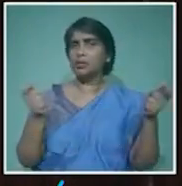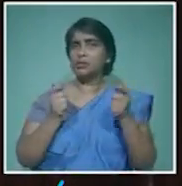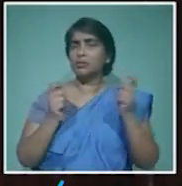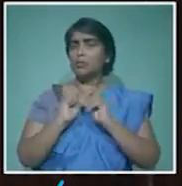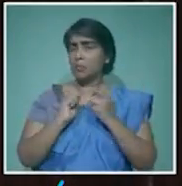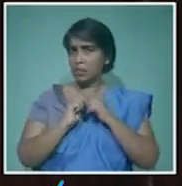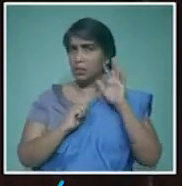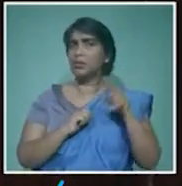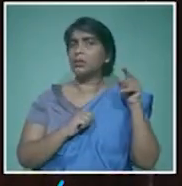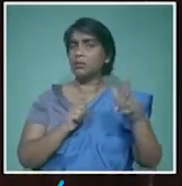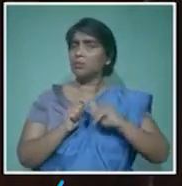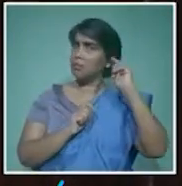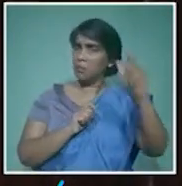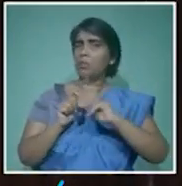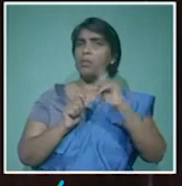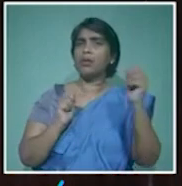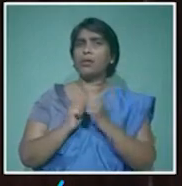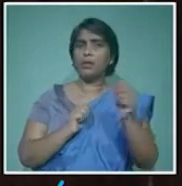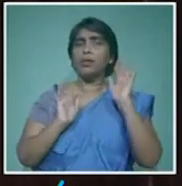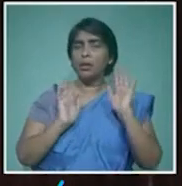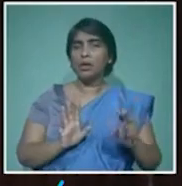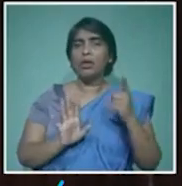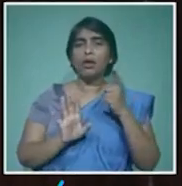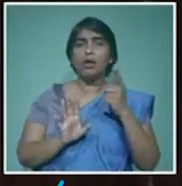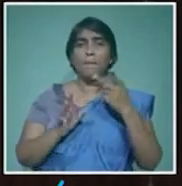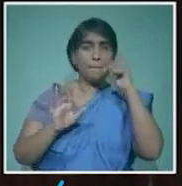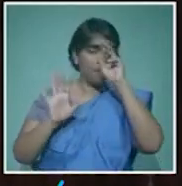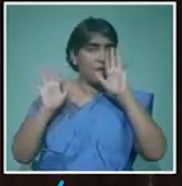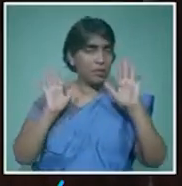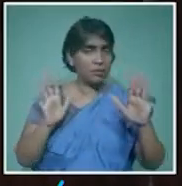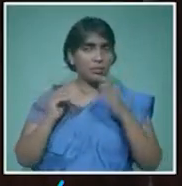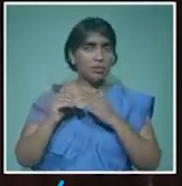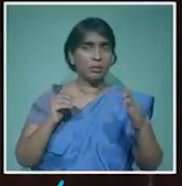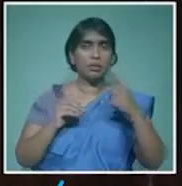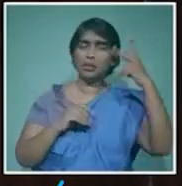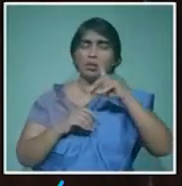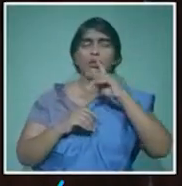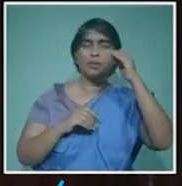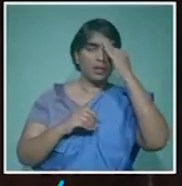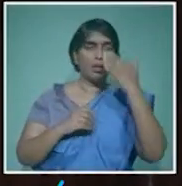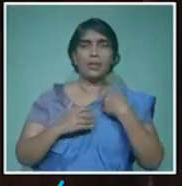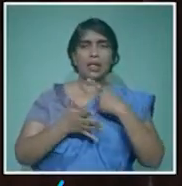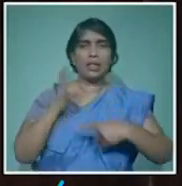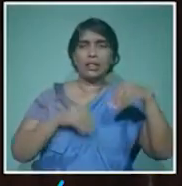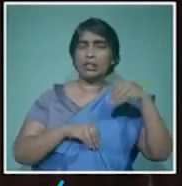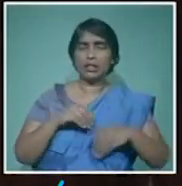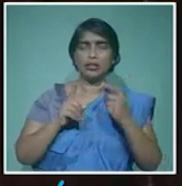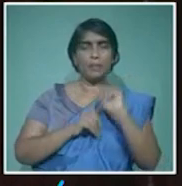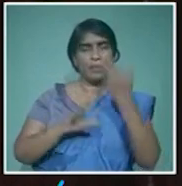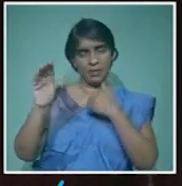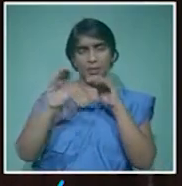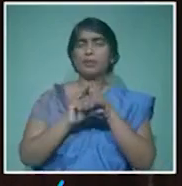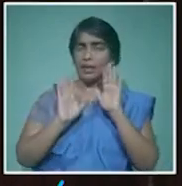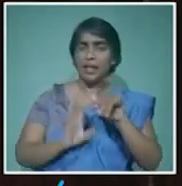විනාශ වුණාම ඒවට වන්දි දෙන්න කටයුතු කරා. හැබැයි මාස 9ක් ගිහලා නියෝජ්‍ය කතානායකතුමනි අපි දේශපාලන කර පාර්ලිමේන්තුවට එනවා